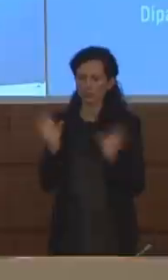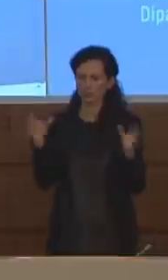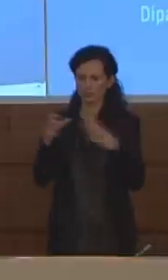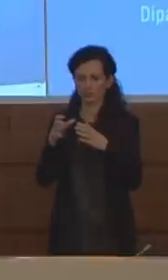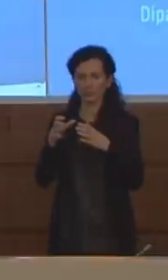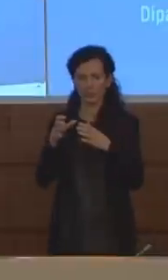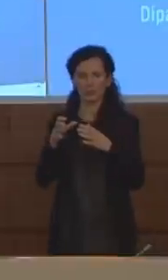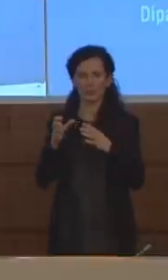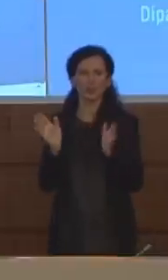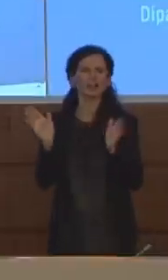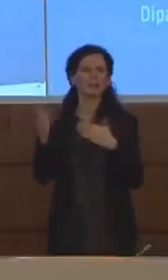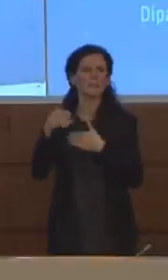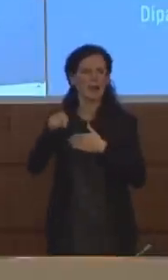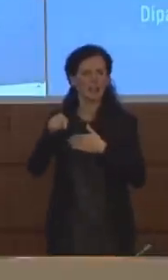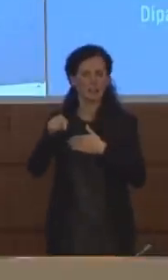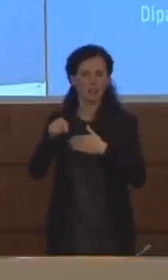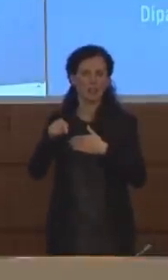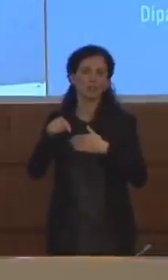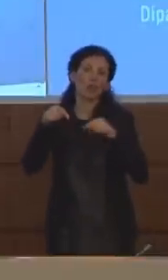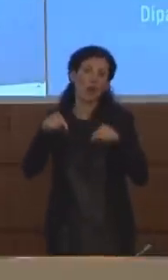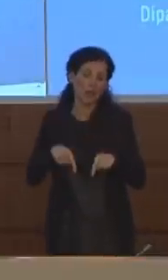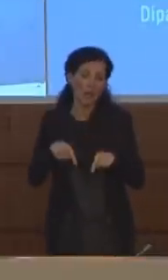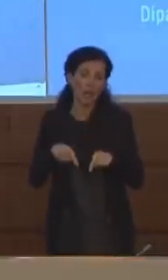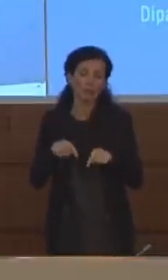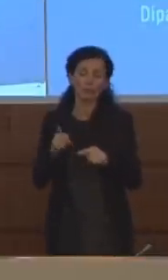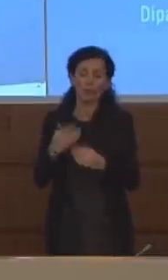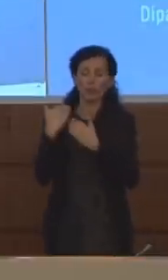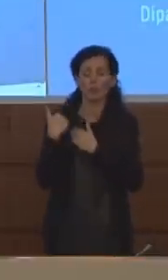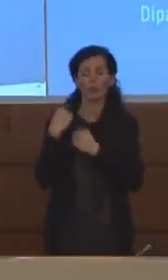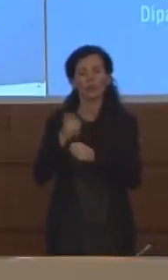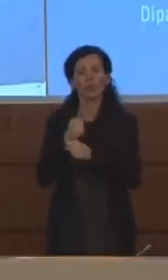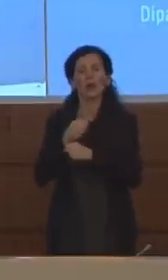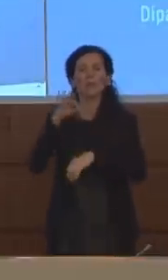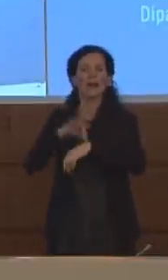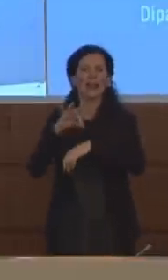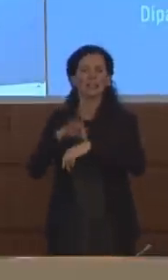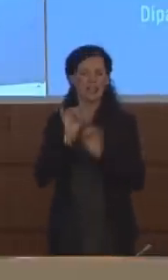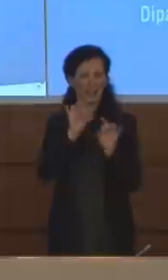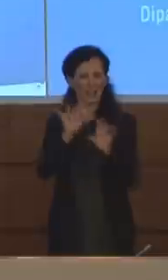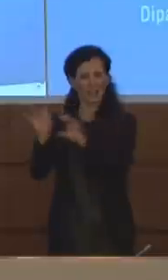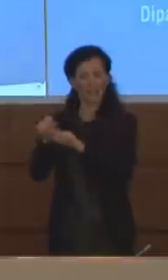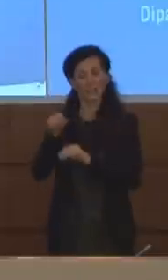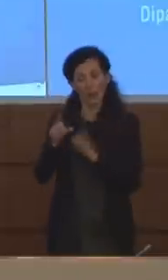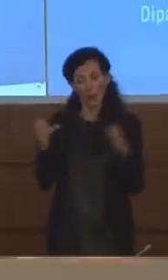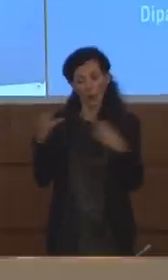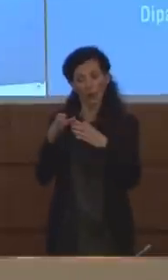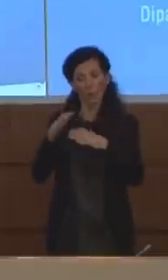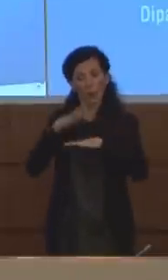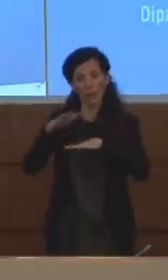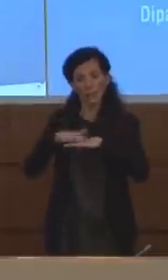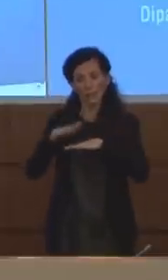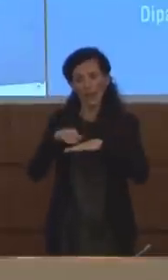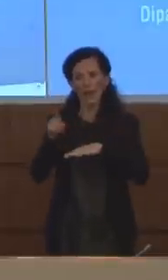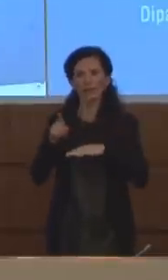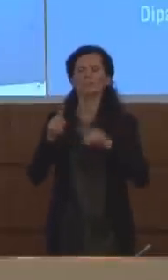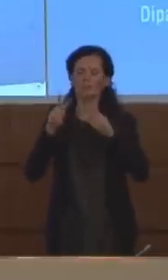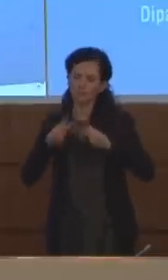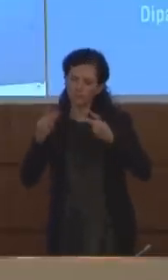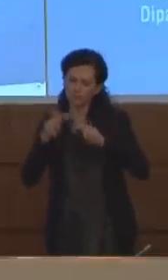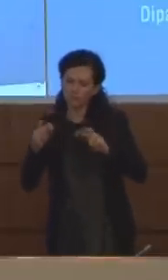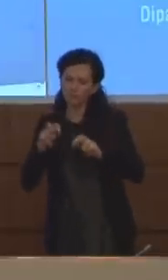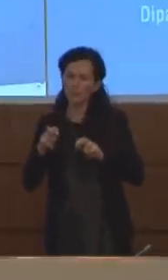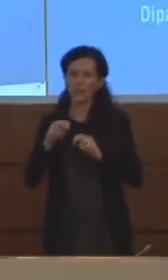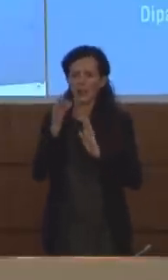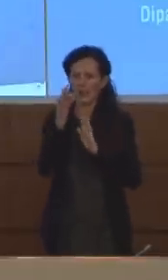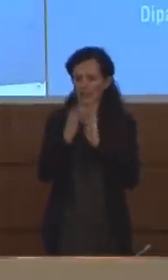i vari dipartimenti in particolare in questo momento quelli del dipartimento di malattie infettive che sono coloro che alimentano sistematicamente tutti i